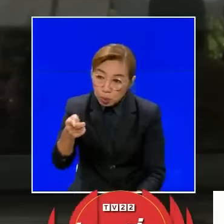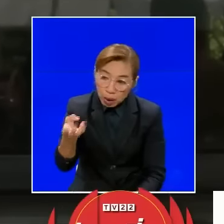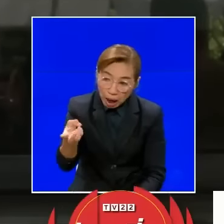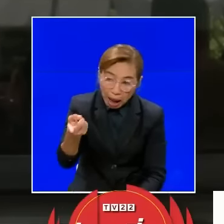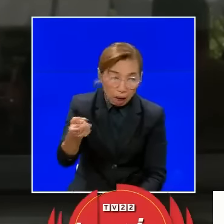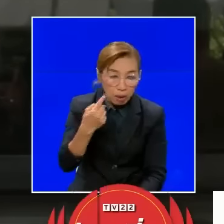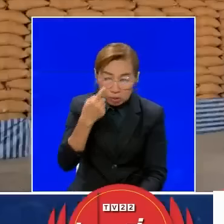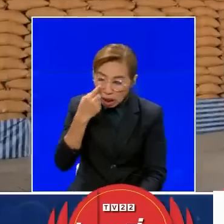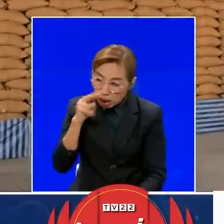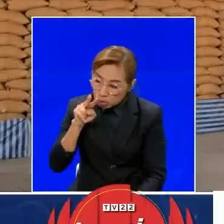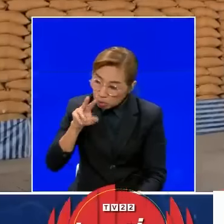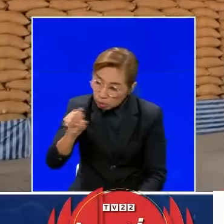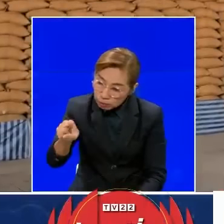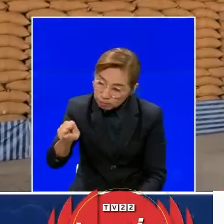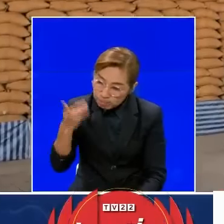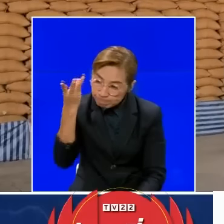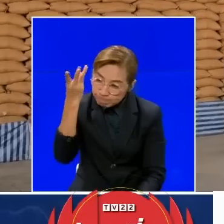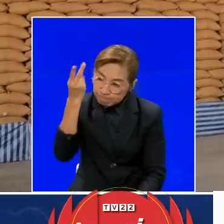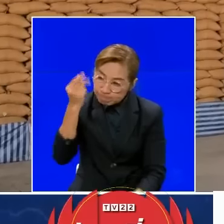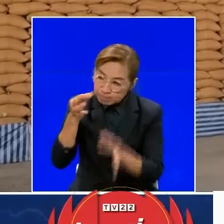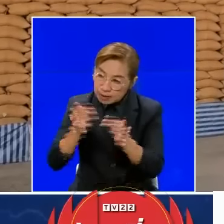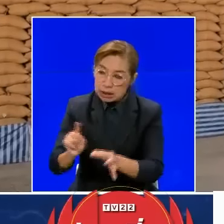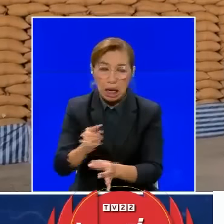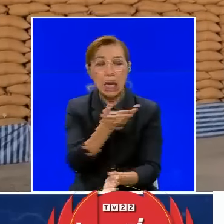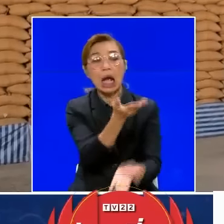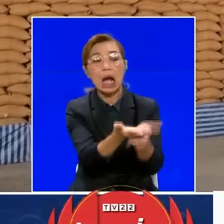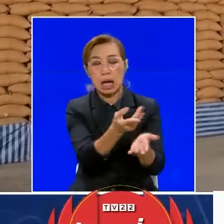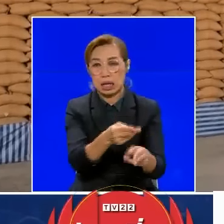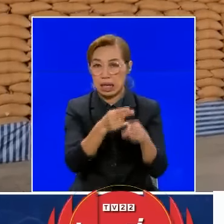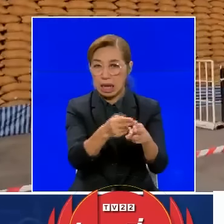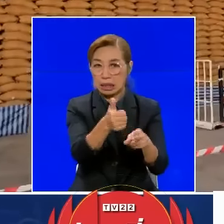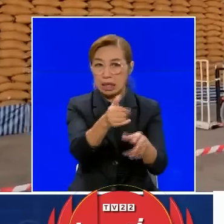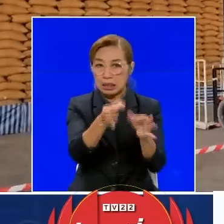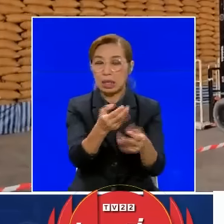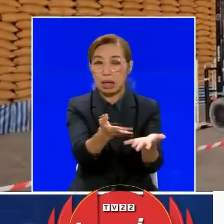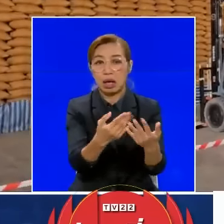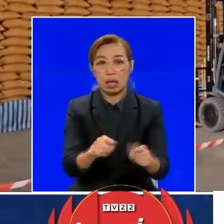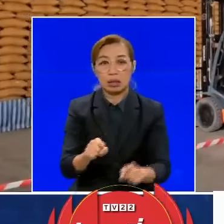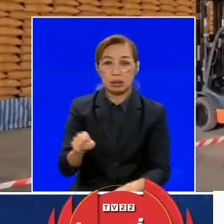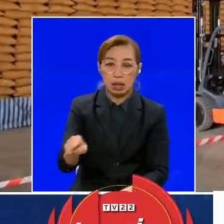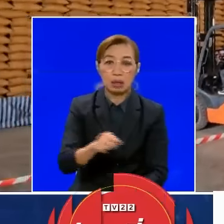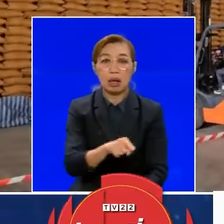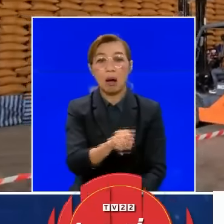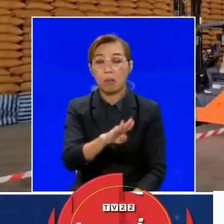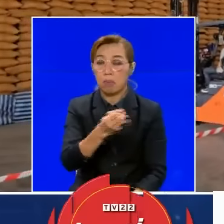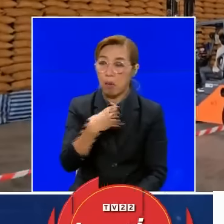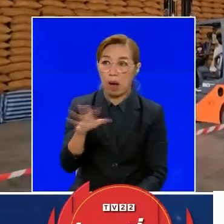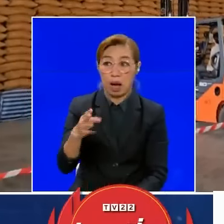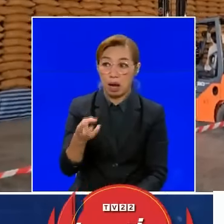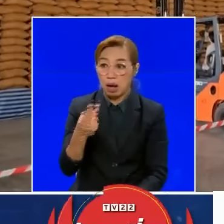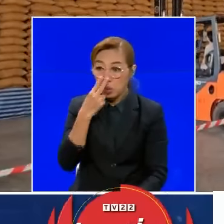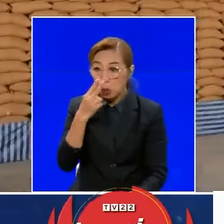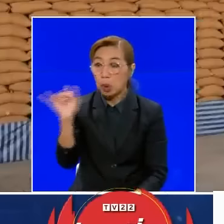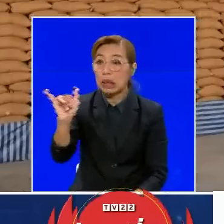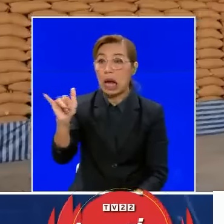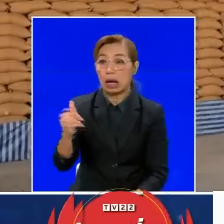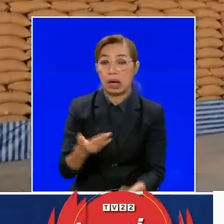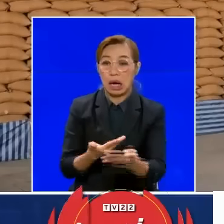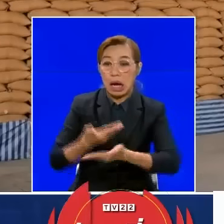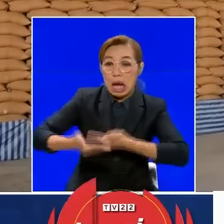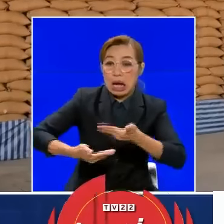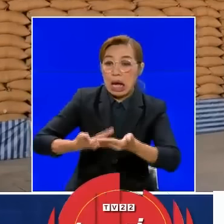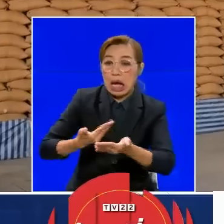ต่ถ้าจะประมูลยังไงอันนี้เป็นเรื่องพูดกันได้ถ้าเขาบอกว่าไม่ให้ดูก็ไม่ประมูลนี่เดี๋ยวมันจะเป็นปัญหานะก็ต้องไปดูที่รายละเอีย